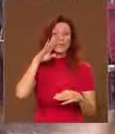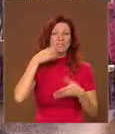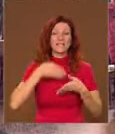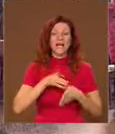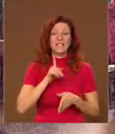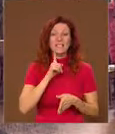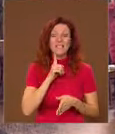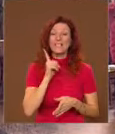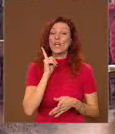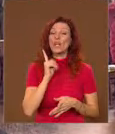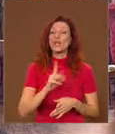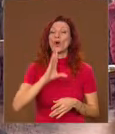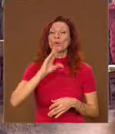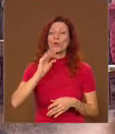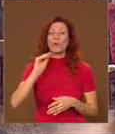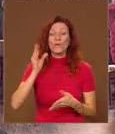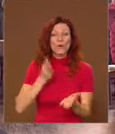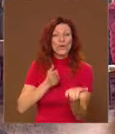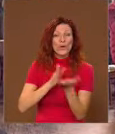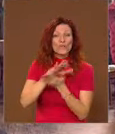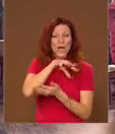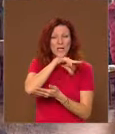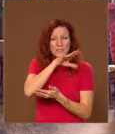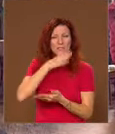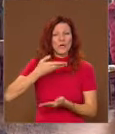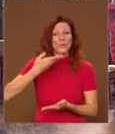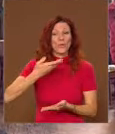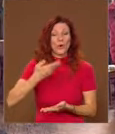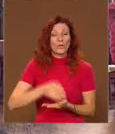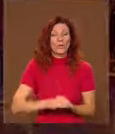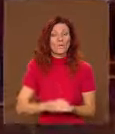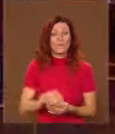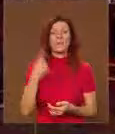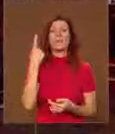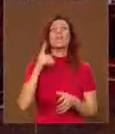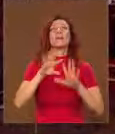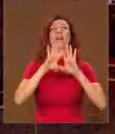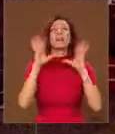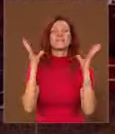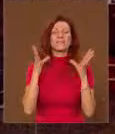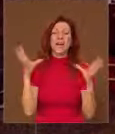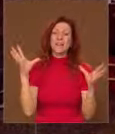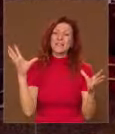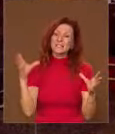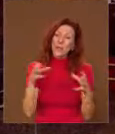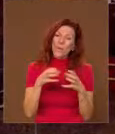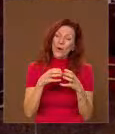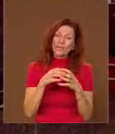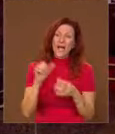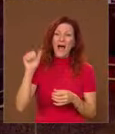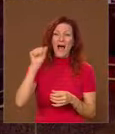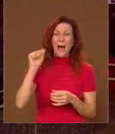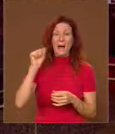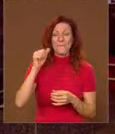Сина, и който е говорил чрез пророчество в една свята, съборна и